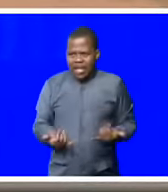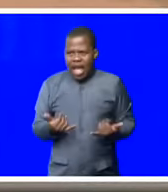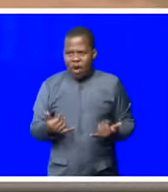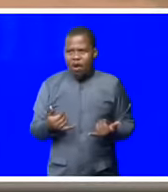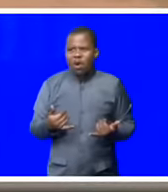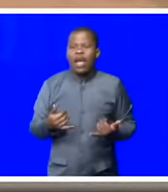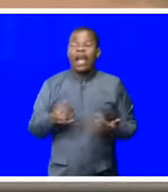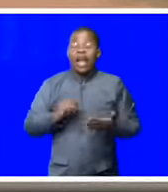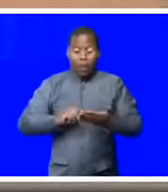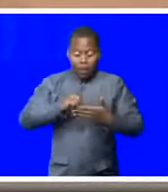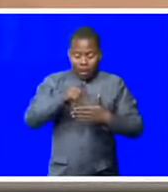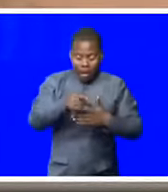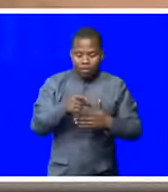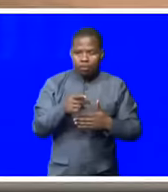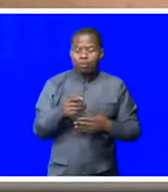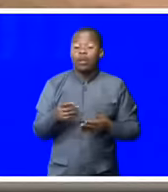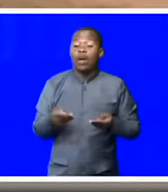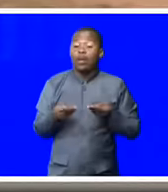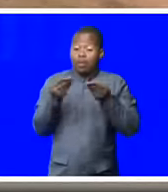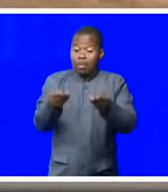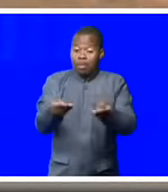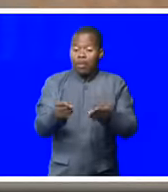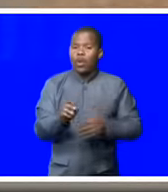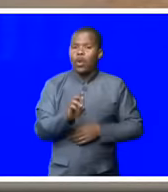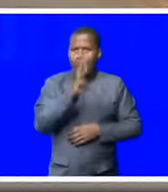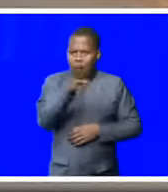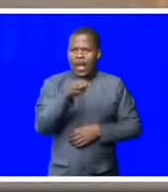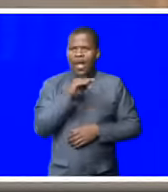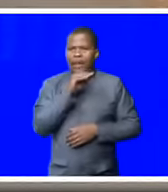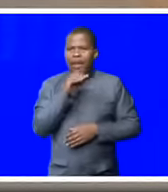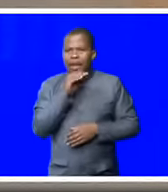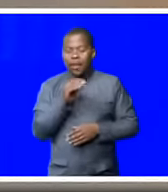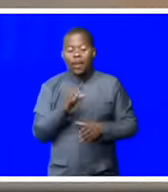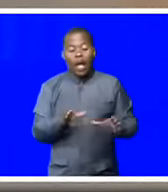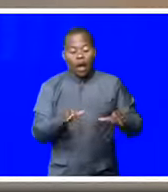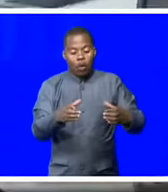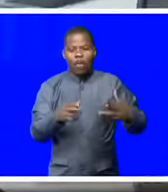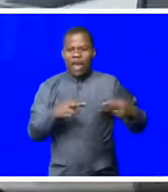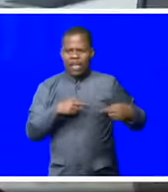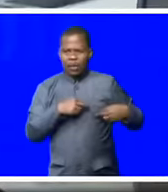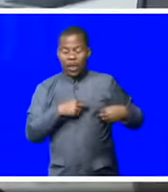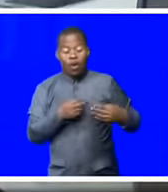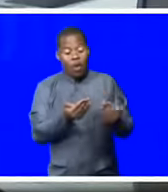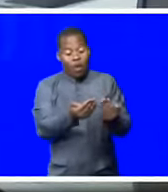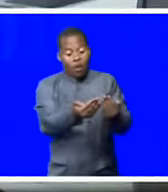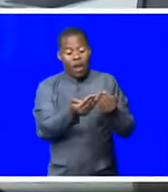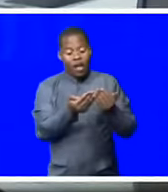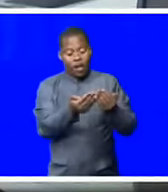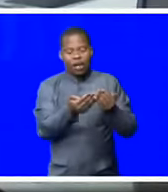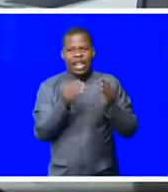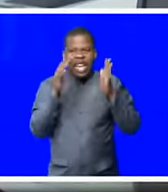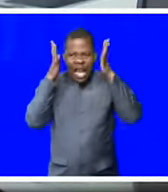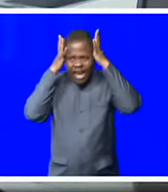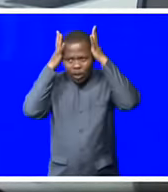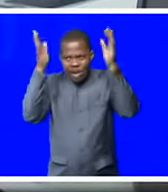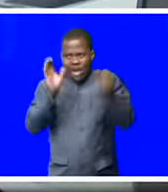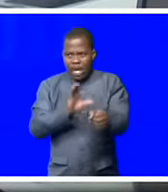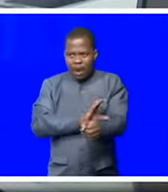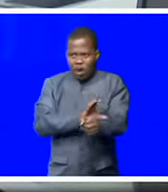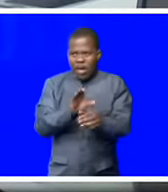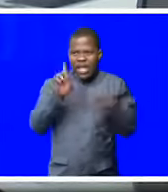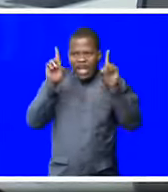le program ngokuthi baye approve ka isheck. Nawubuka lokhu sekusele isikhathi lesingakanani sike